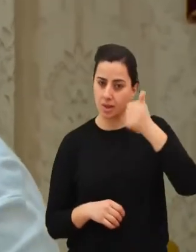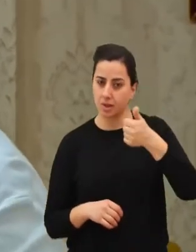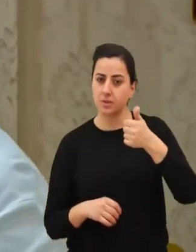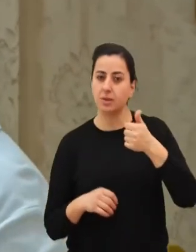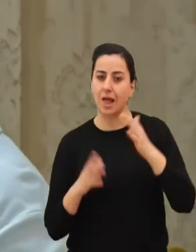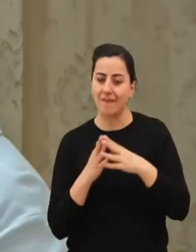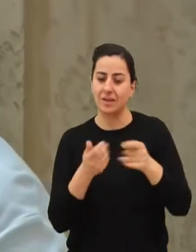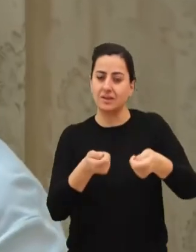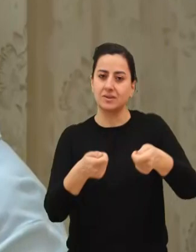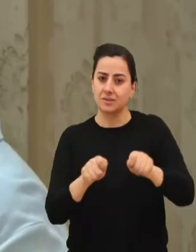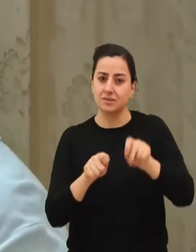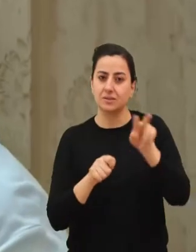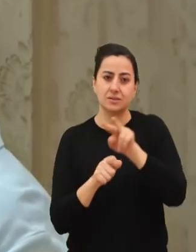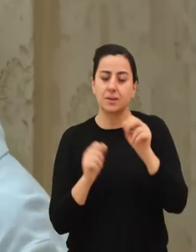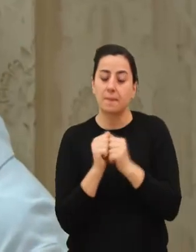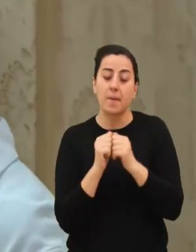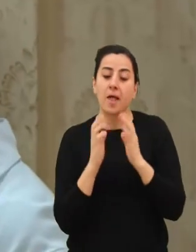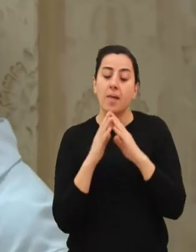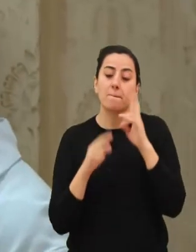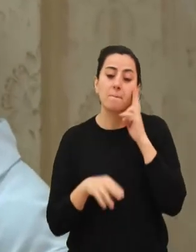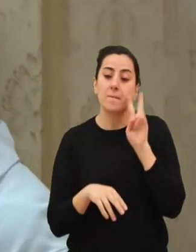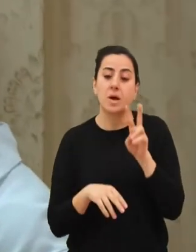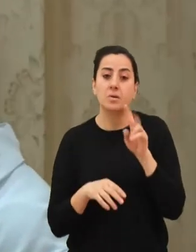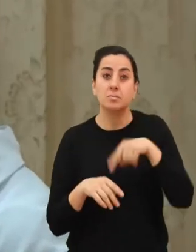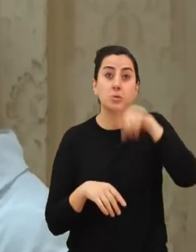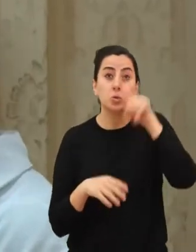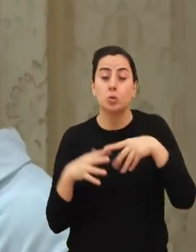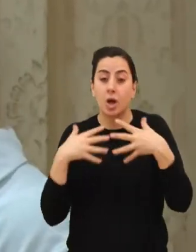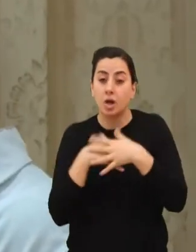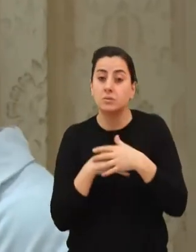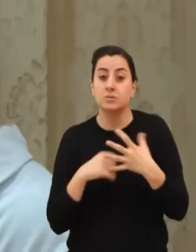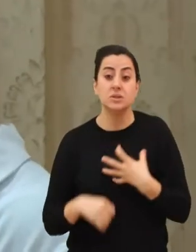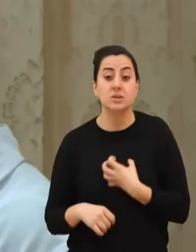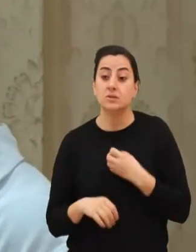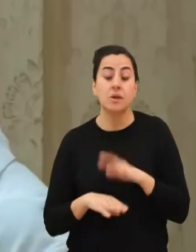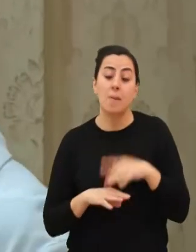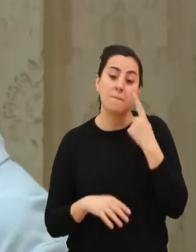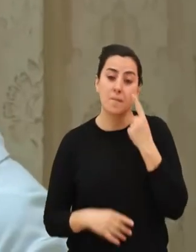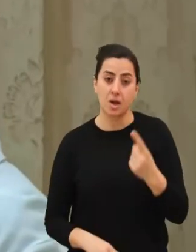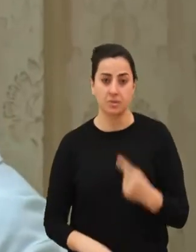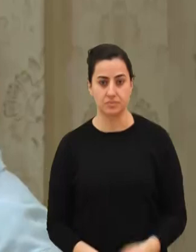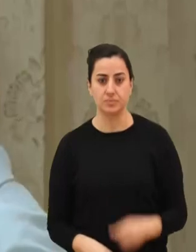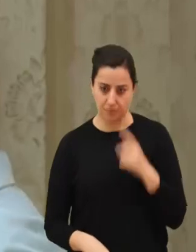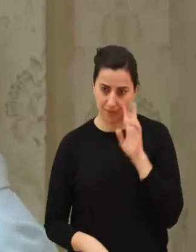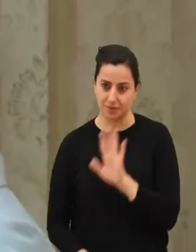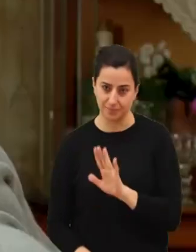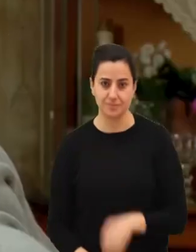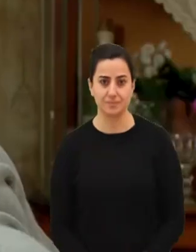eve kilitleyeyim de bunlar böyle bir arada kalsınlar bakayım bütün bir gün, bütün bir gece. Bak bak nasıl oluyor işte o zaman ortalık bak